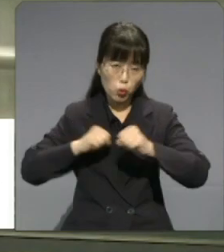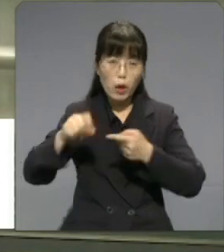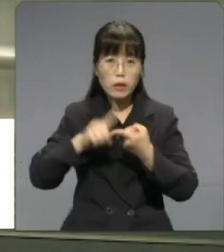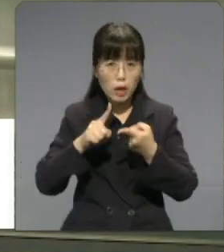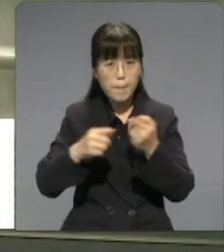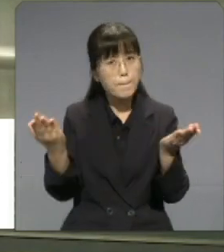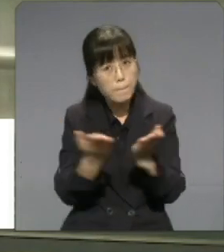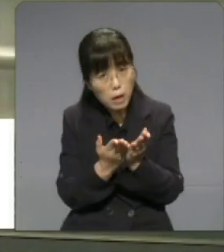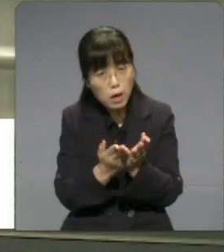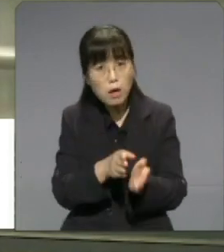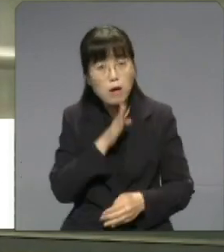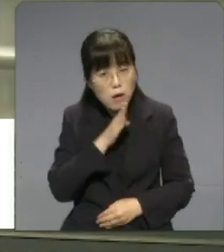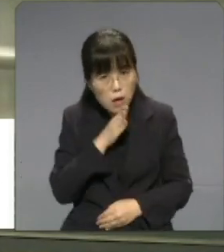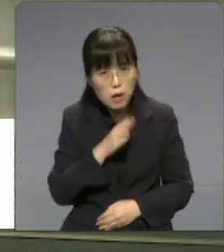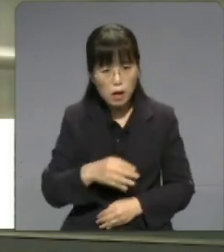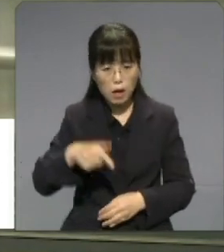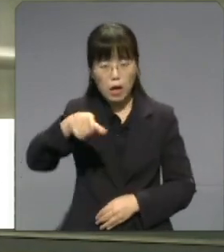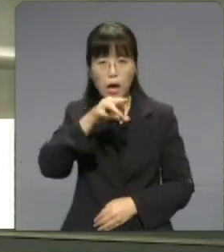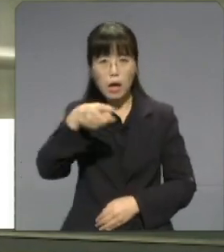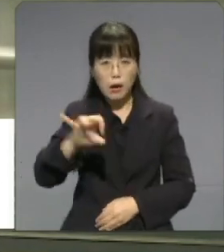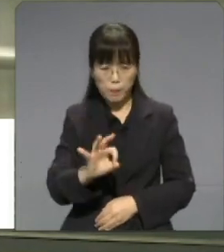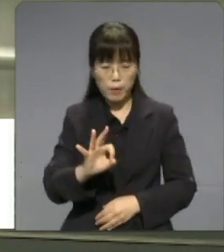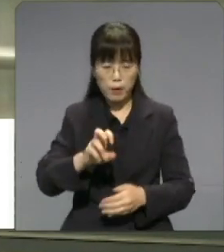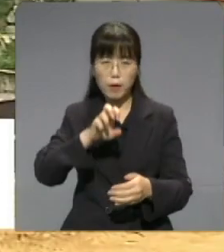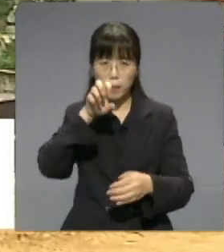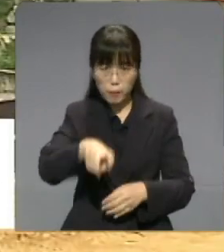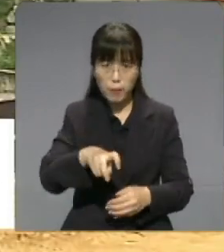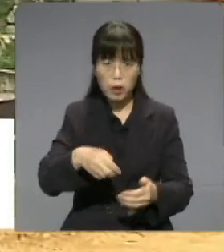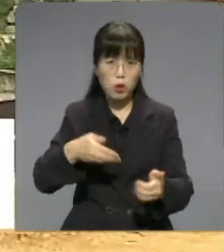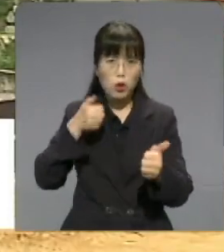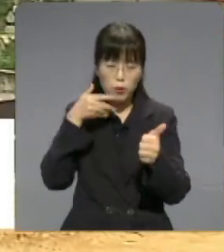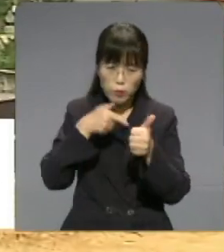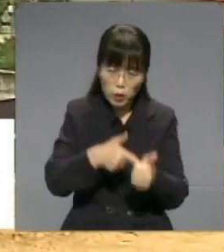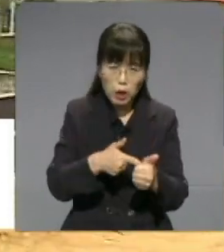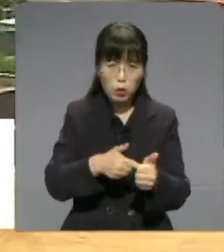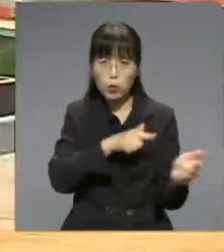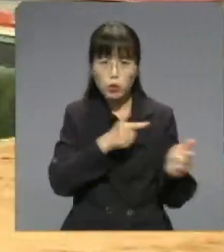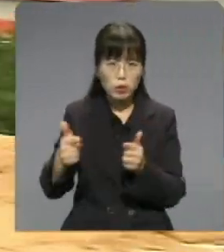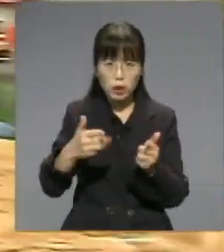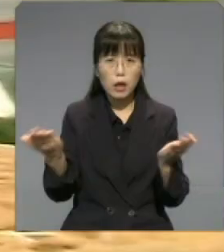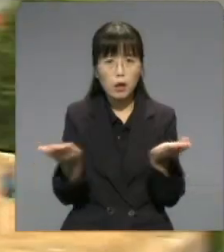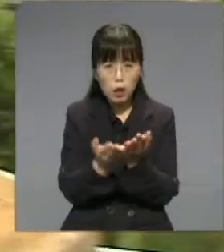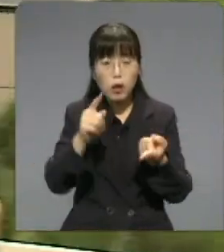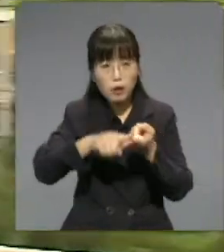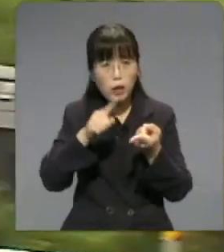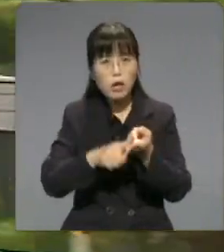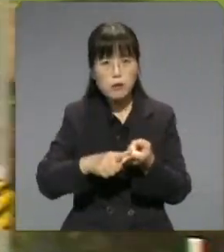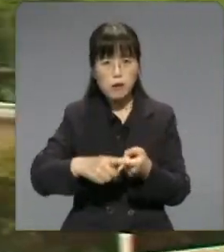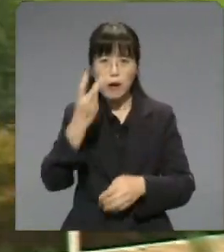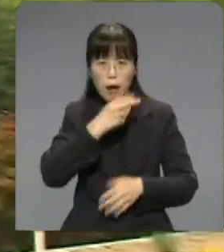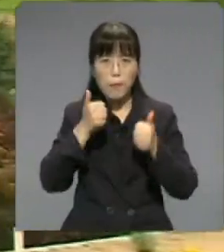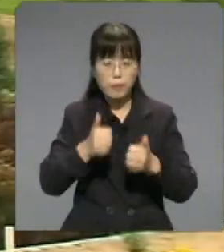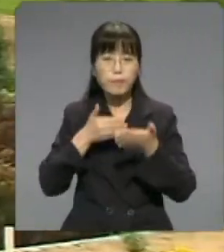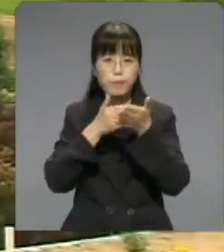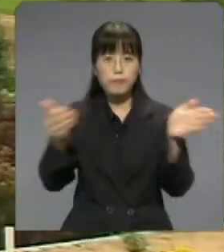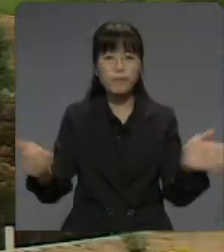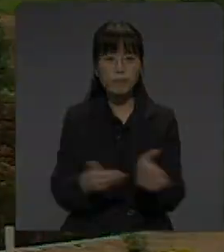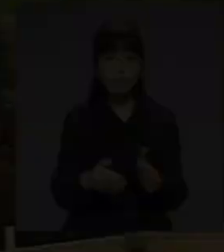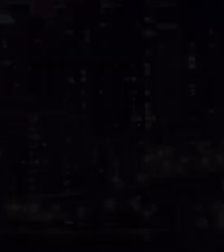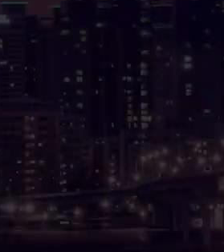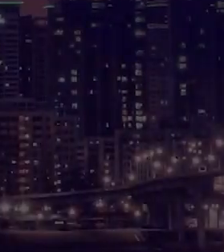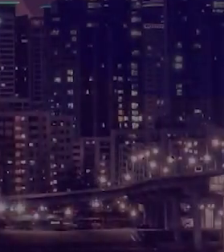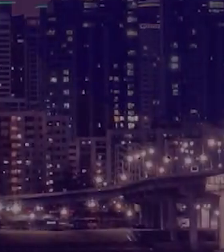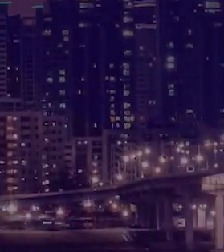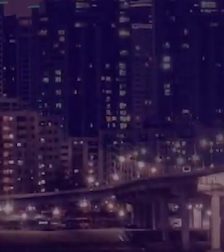것이 적절한지와 강상면 안을 강요하는 등의 주민 설명의 진행 과정이 적절한지에 대해서도 감사를 청구했습니다.